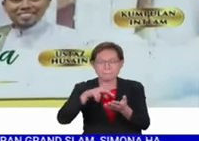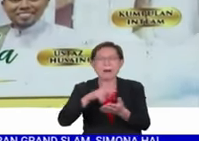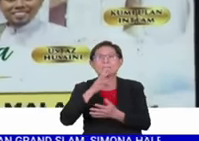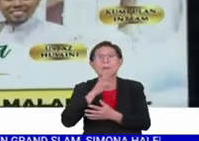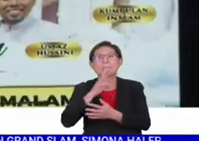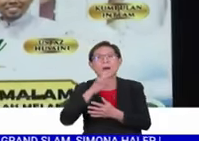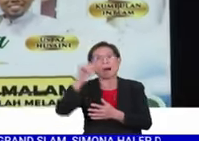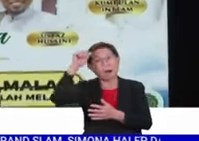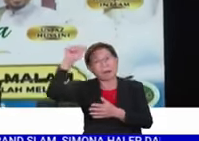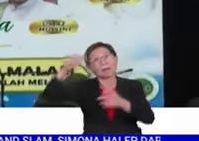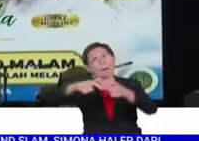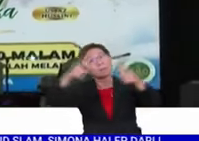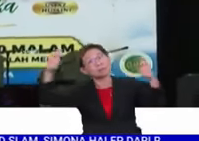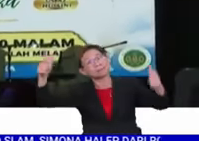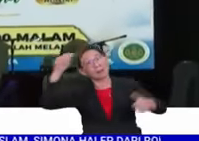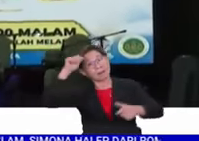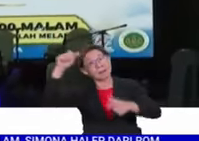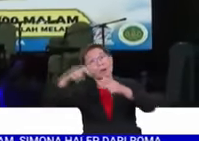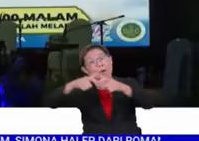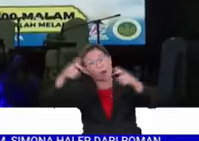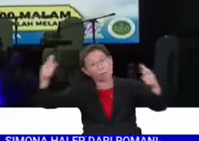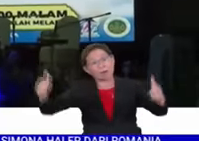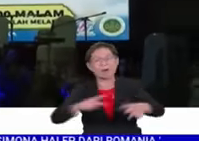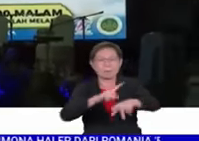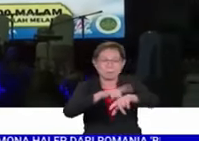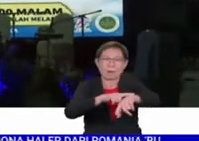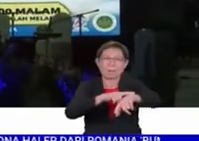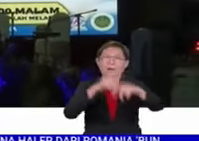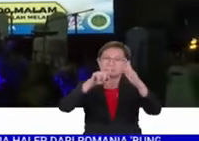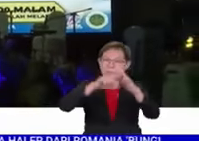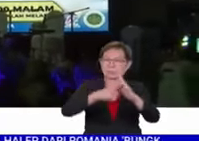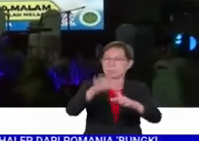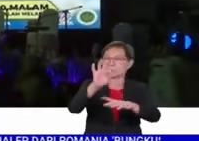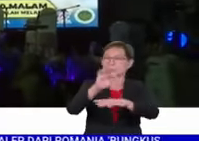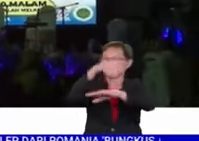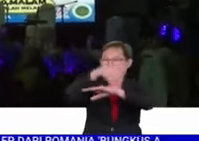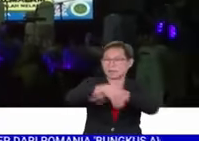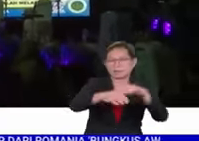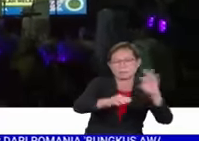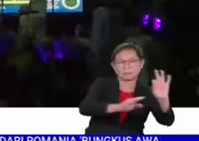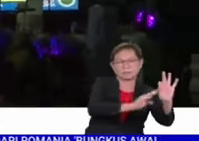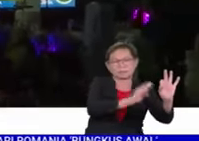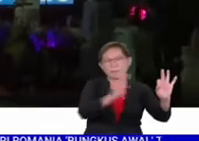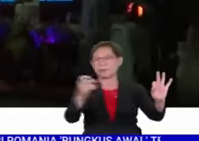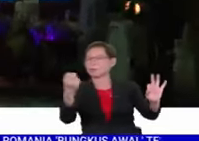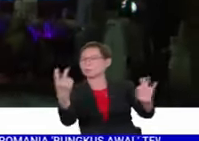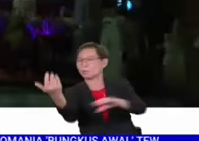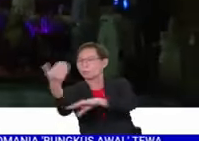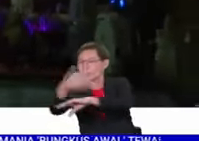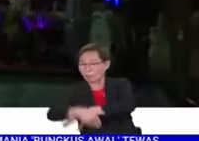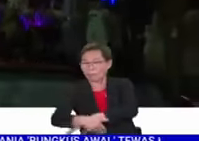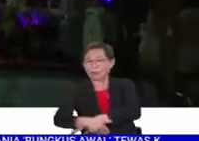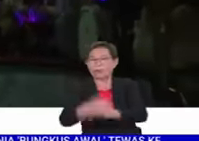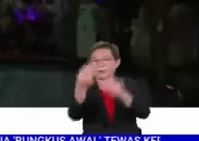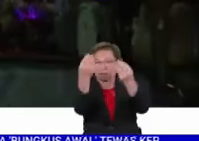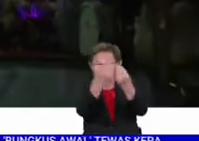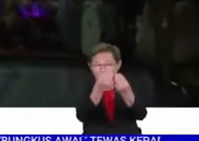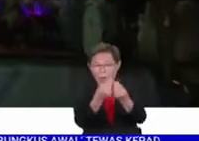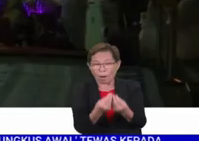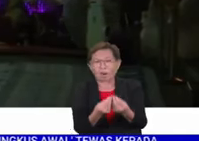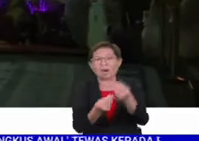dimaklumkan majlis ini akan bermula pada jam 9 malam nanti sehingga ke jam 12.30 malam sebelum kiraan